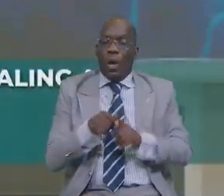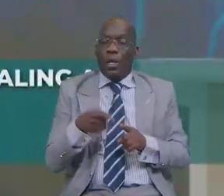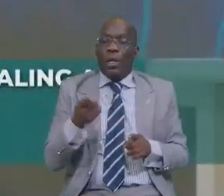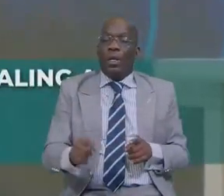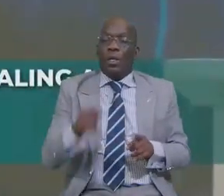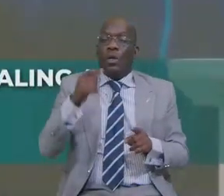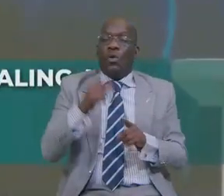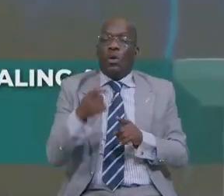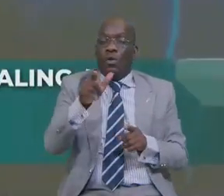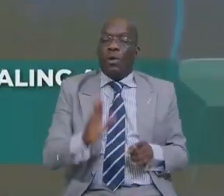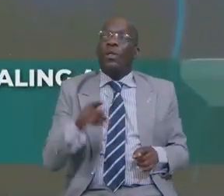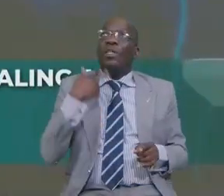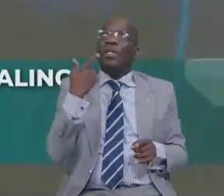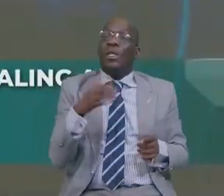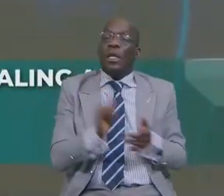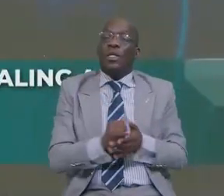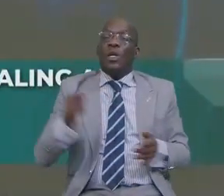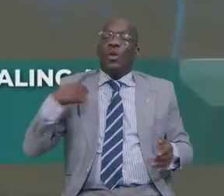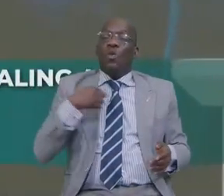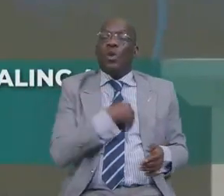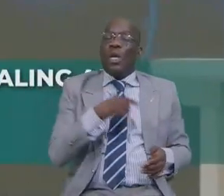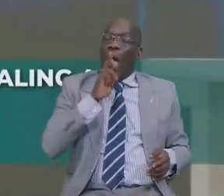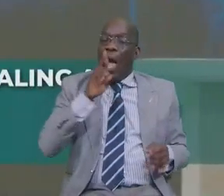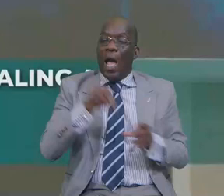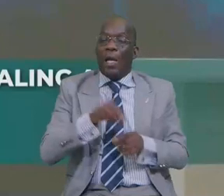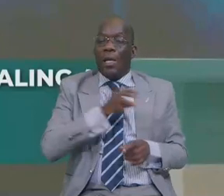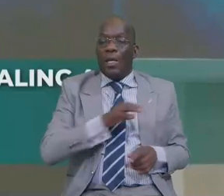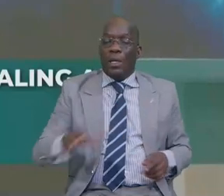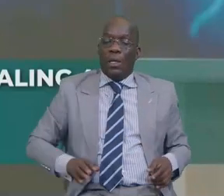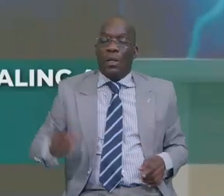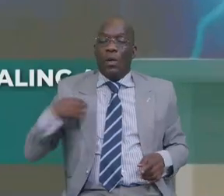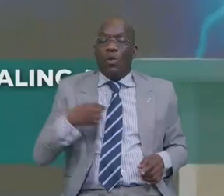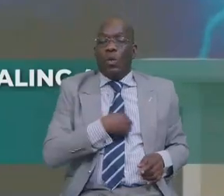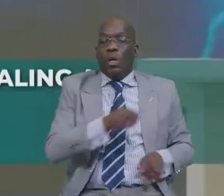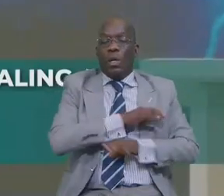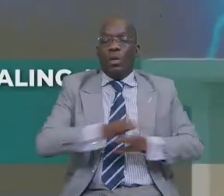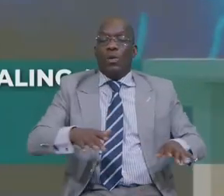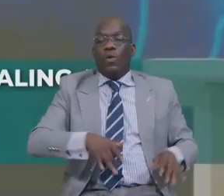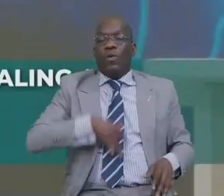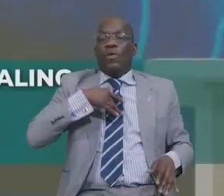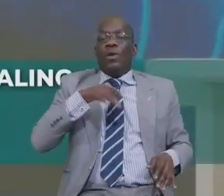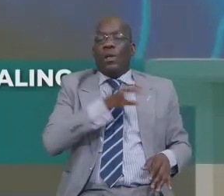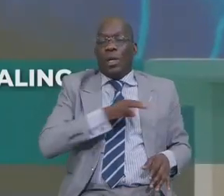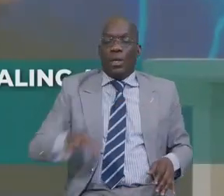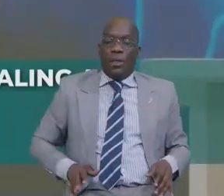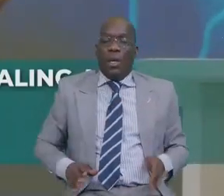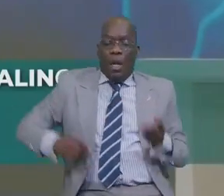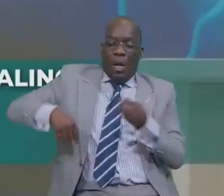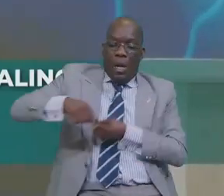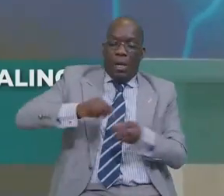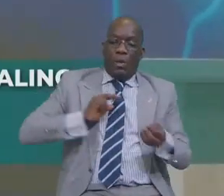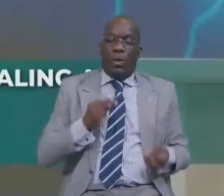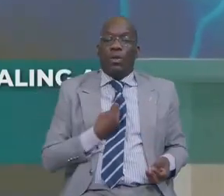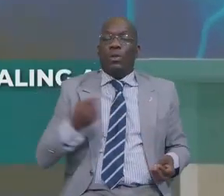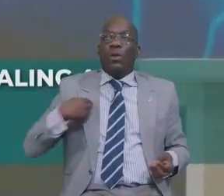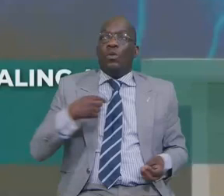Quand la parole de Dieu dit, nous sommes en Christ. Nous ne sentons